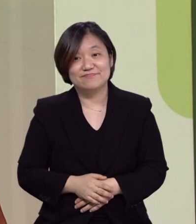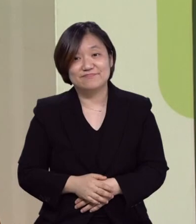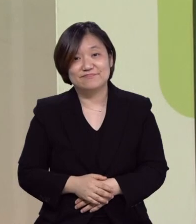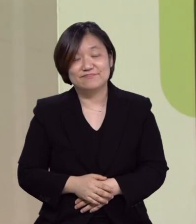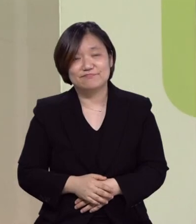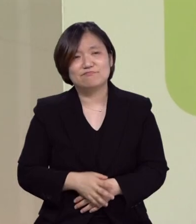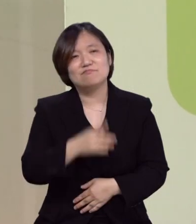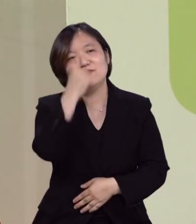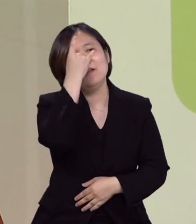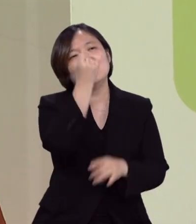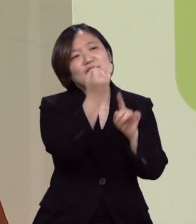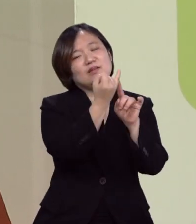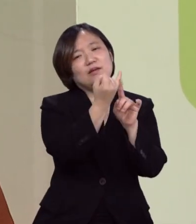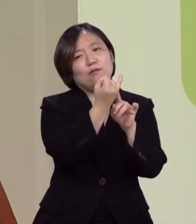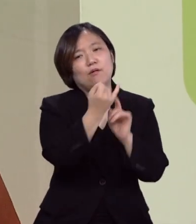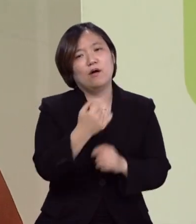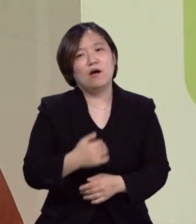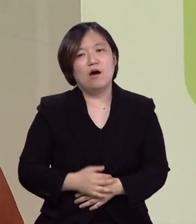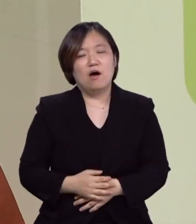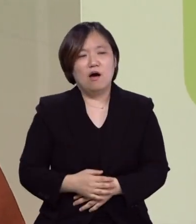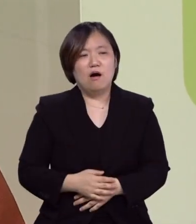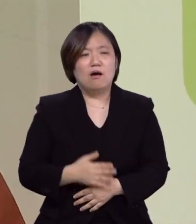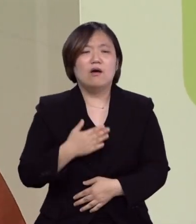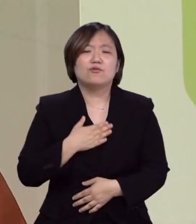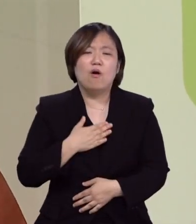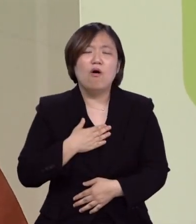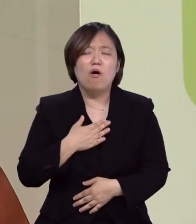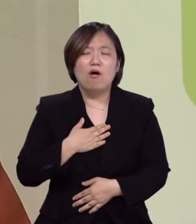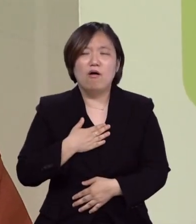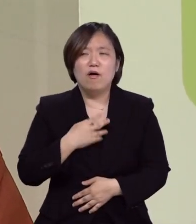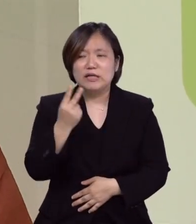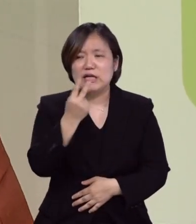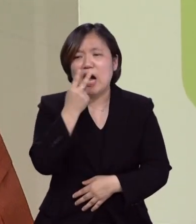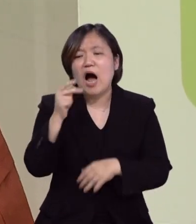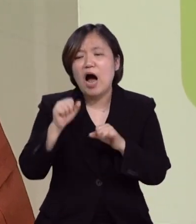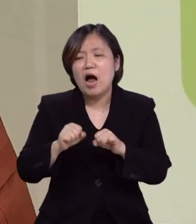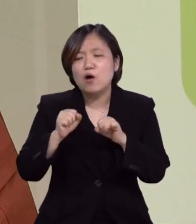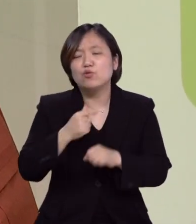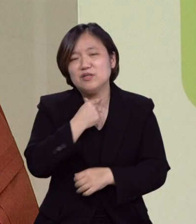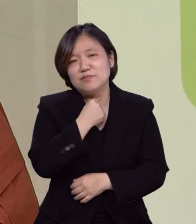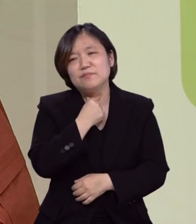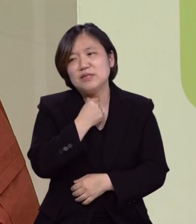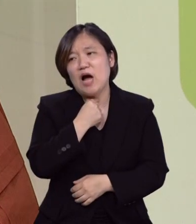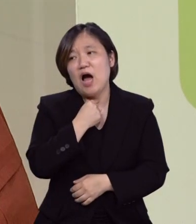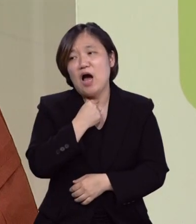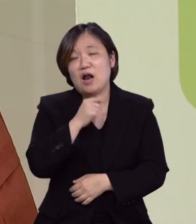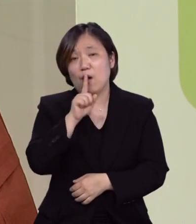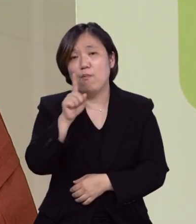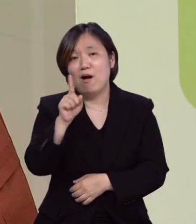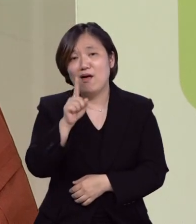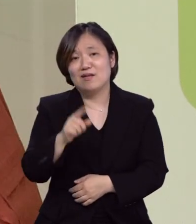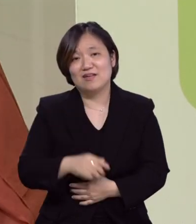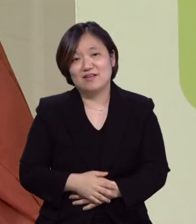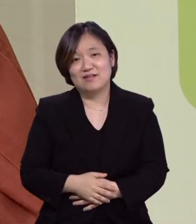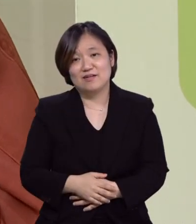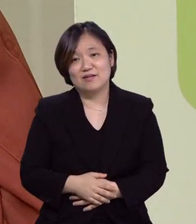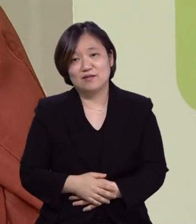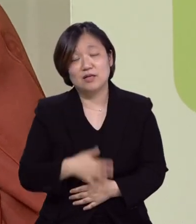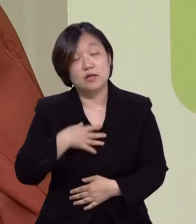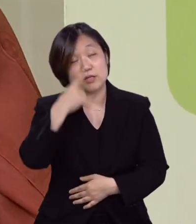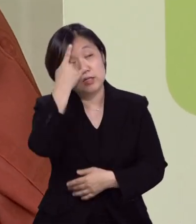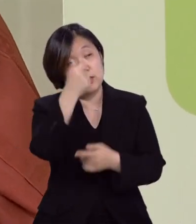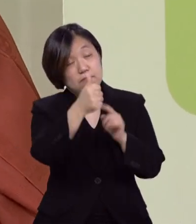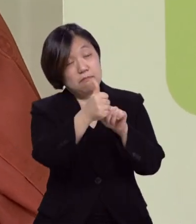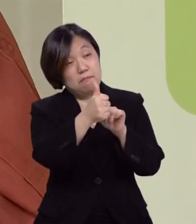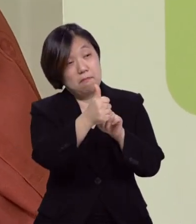스님께서 성철스님께 예 저 살고 싶습니다라고 하니까 이제 성철스님께서